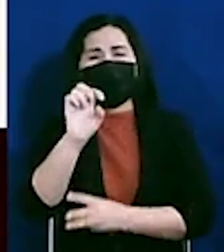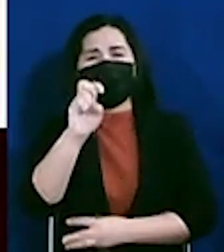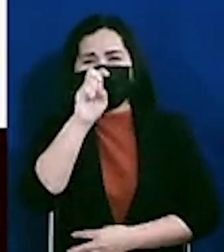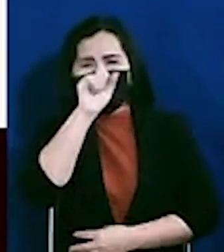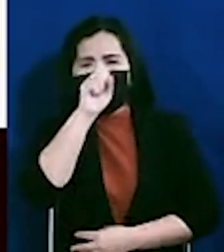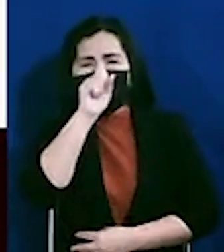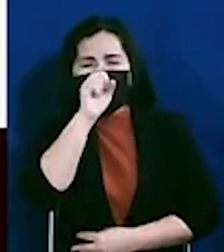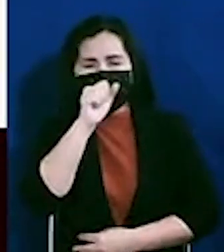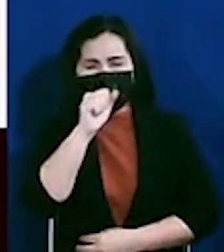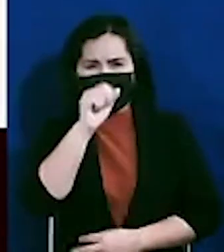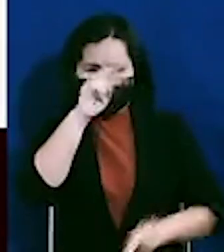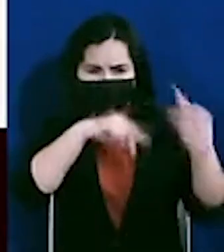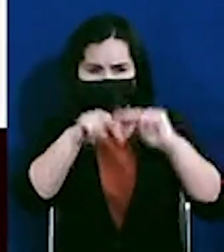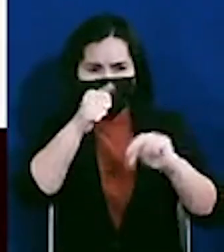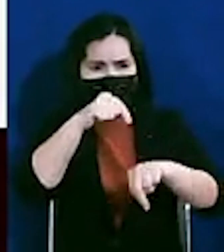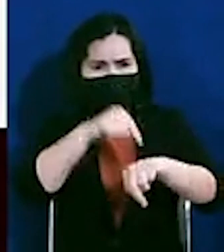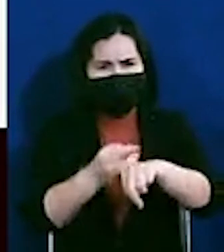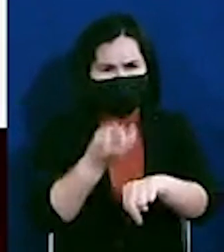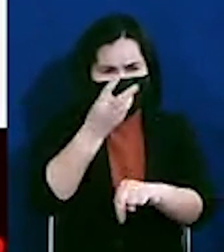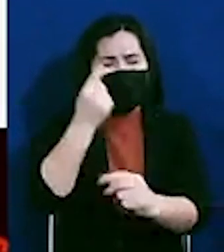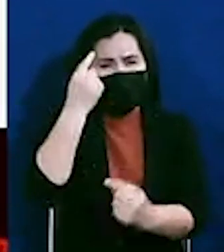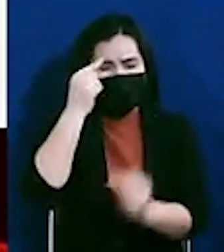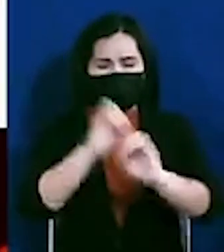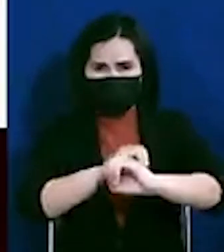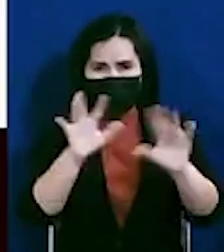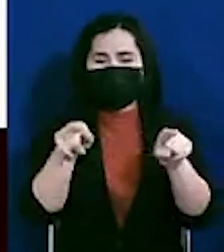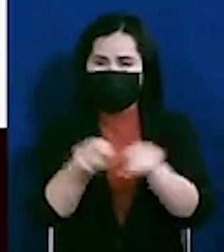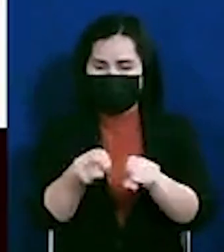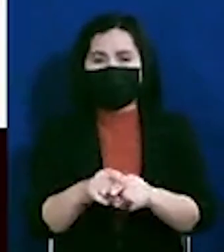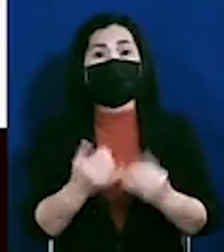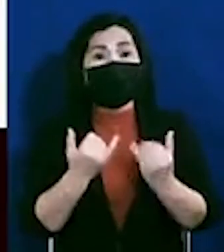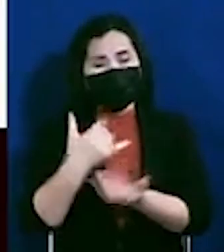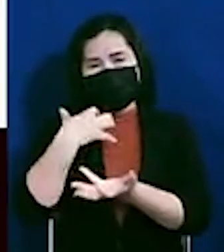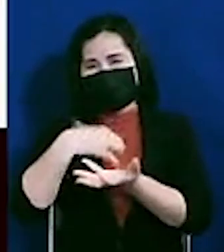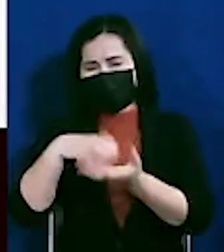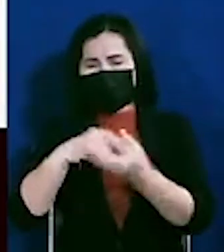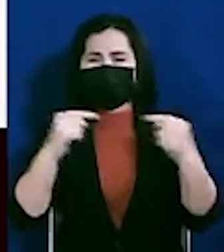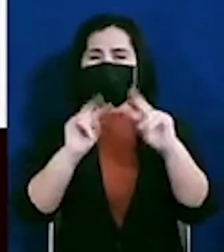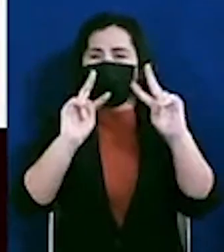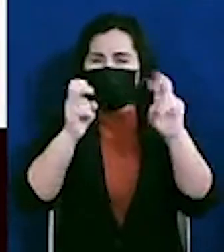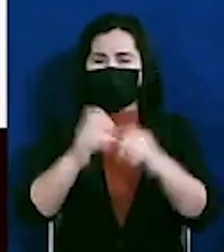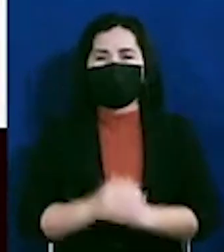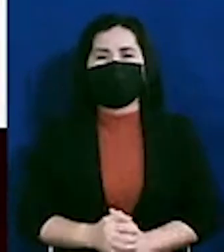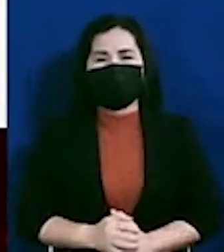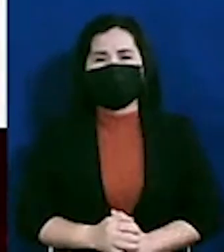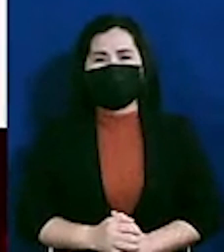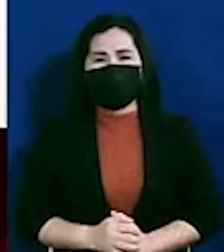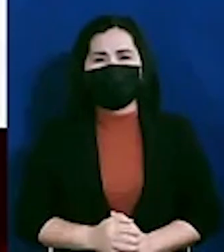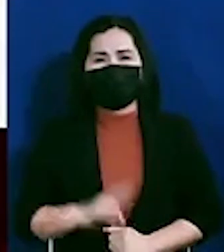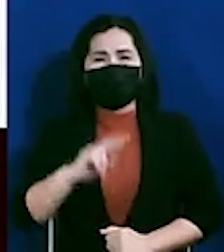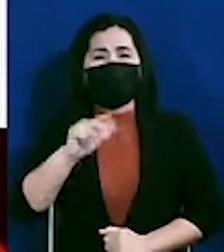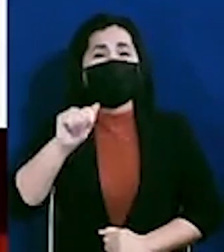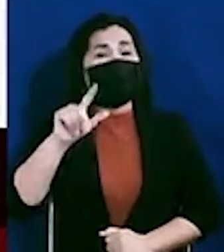ที่สามารถจะตรวจได้แล้วได้ผลภายในเวลารวดเร็วด้วยกันทั้งคู่นะครับแต่วันนี้เรากำลังพูดถึงเรื่องของแอนติเจนเพราะว่า